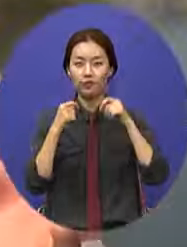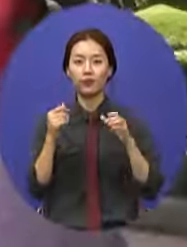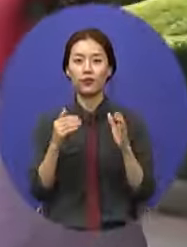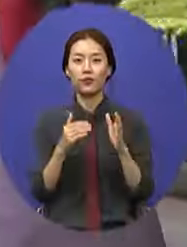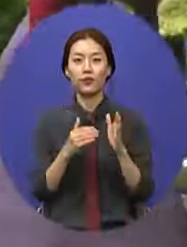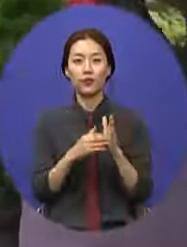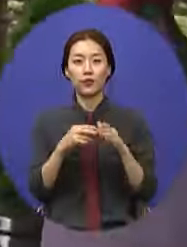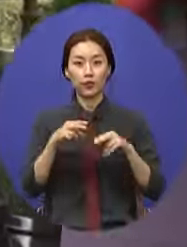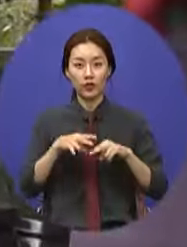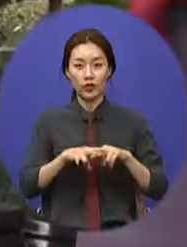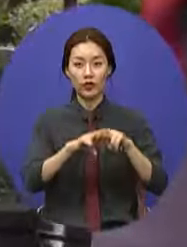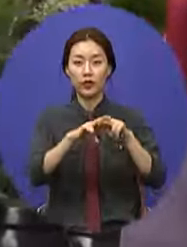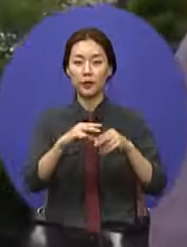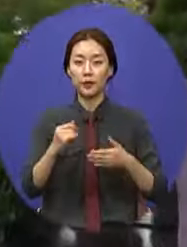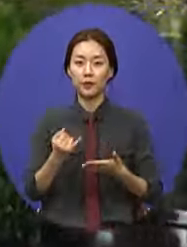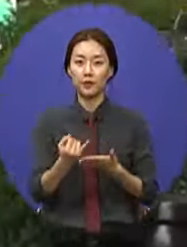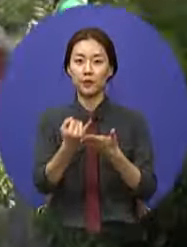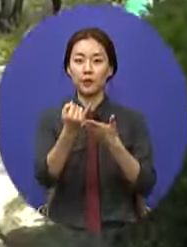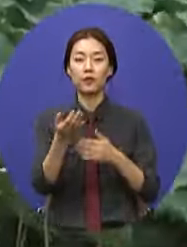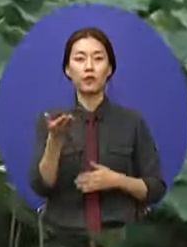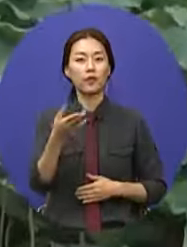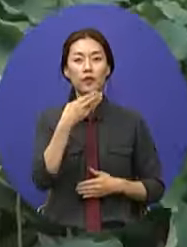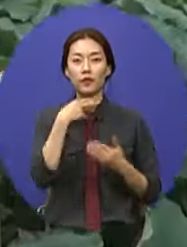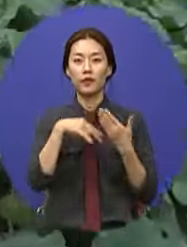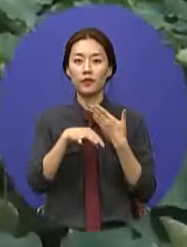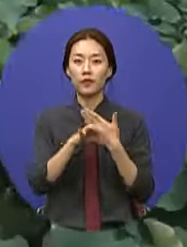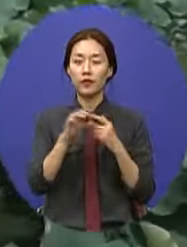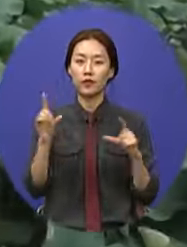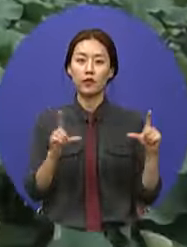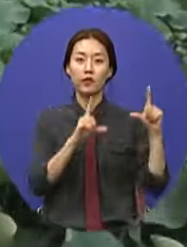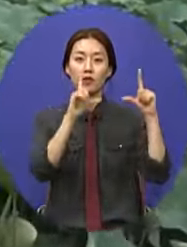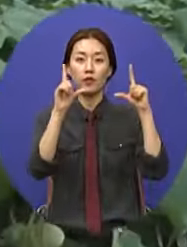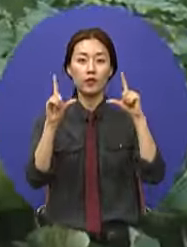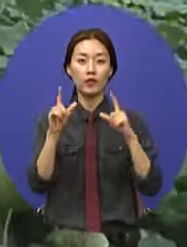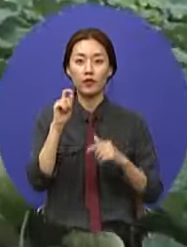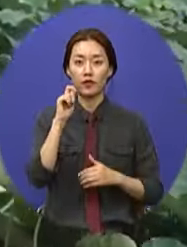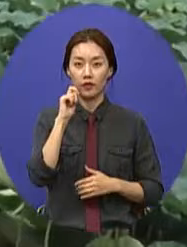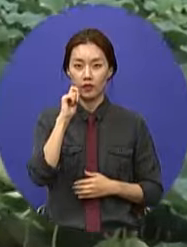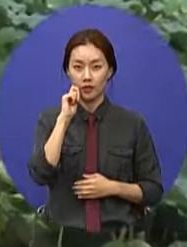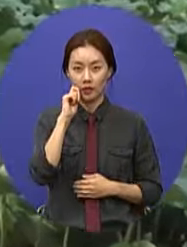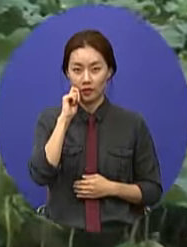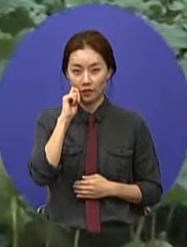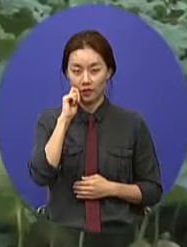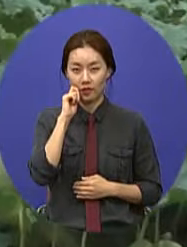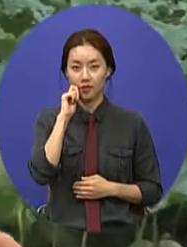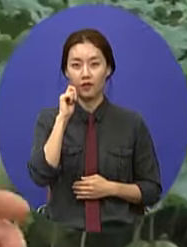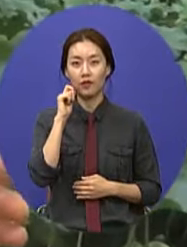산다